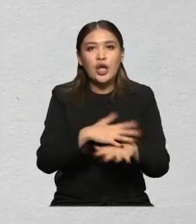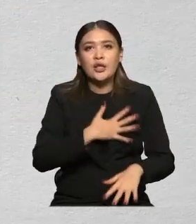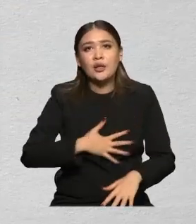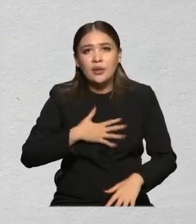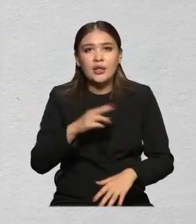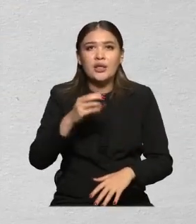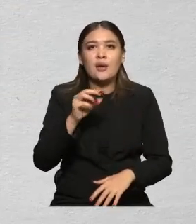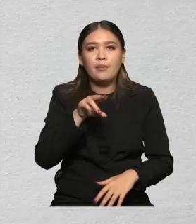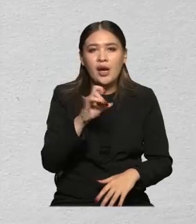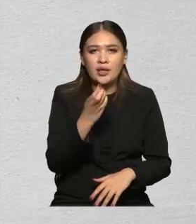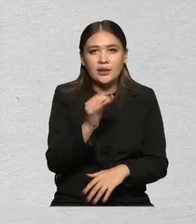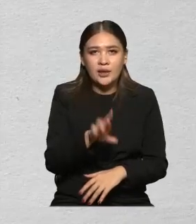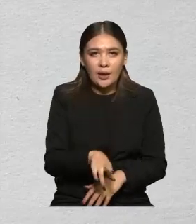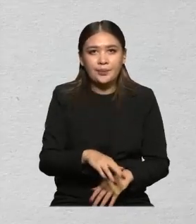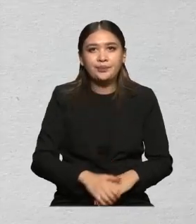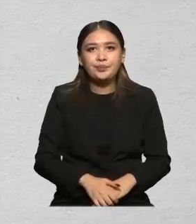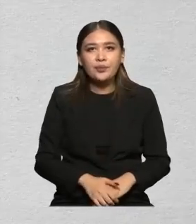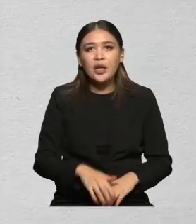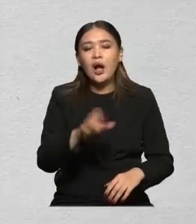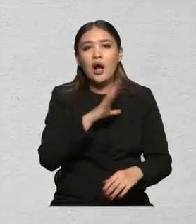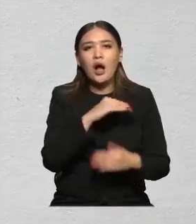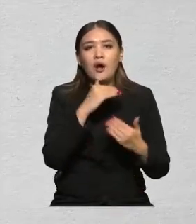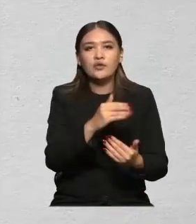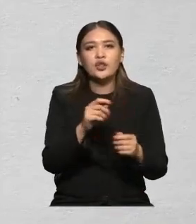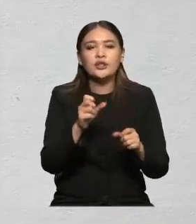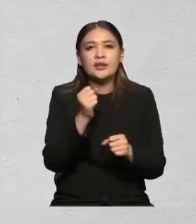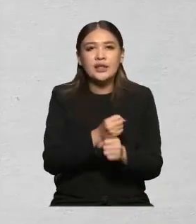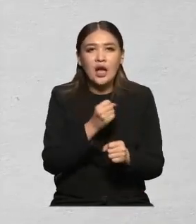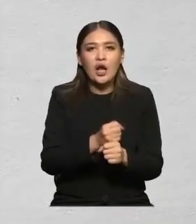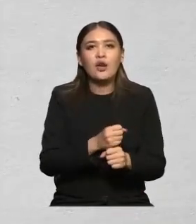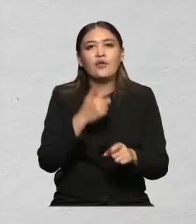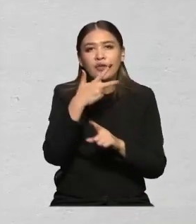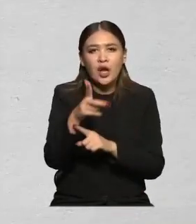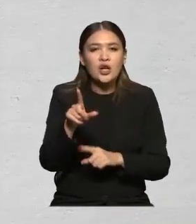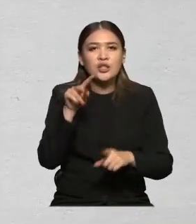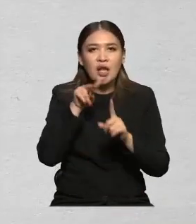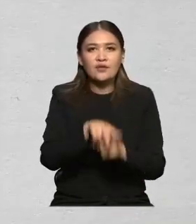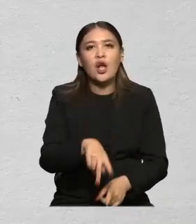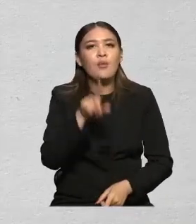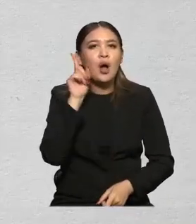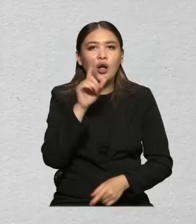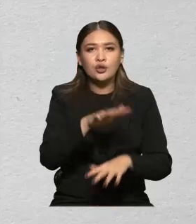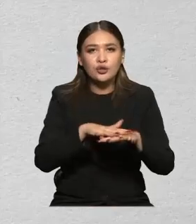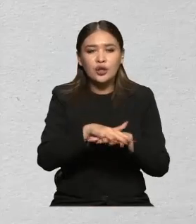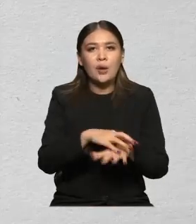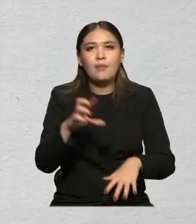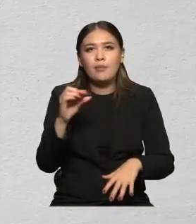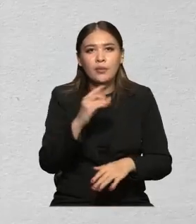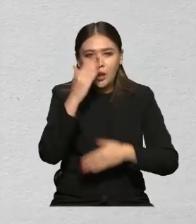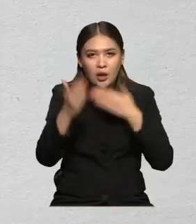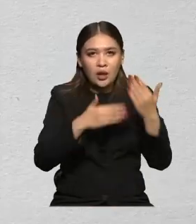и депрессию. Претензии есть к автовоспроизведению роликов, заставляющих молодежь смотреть ленту без